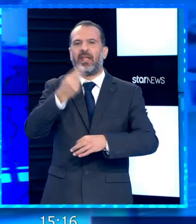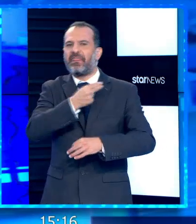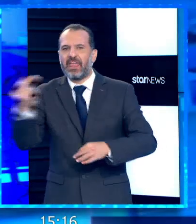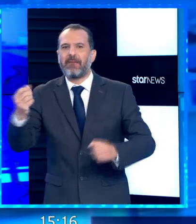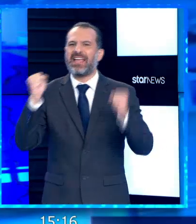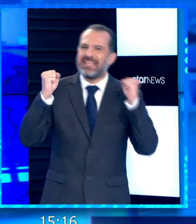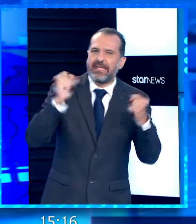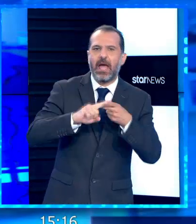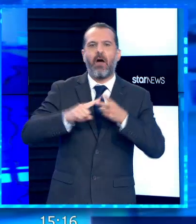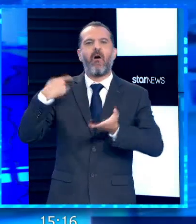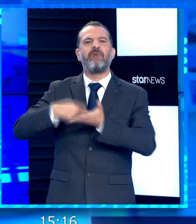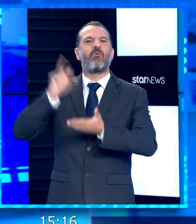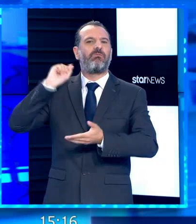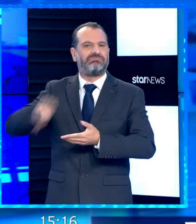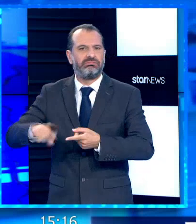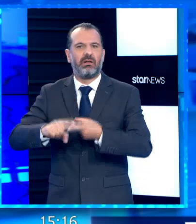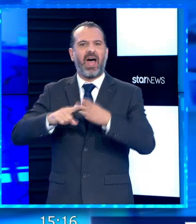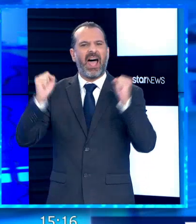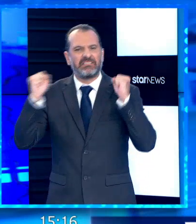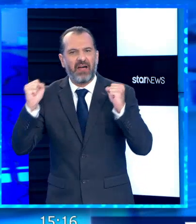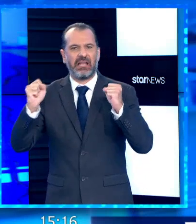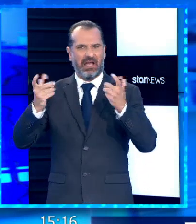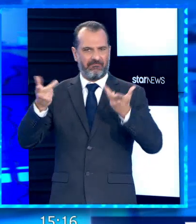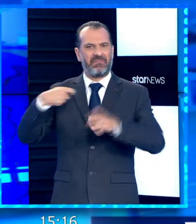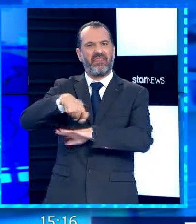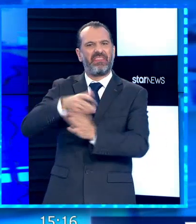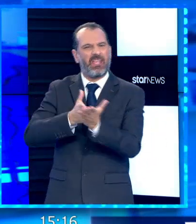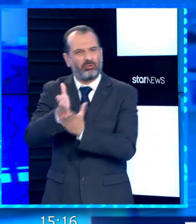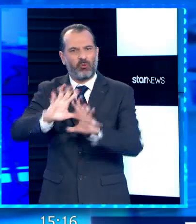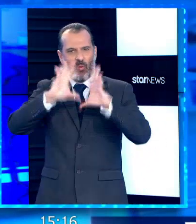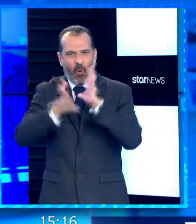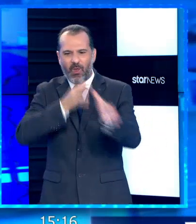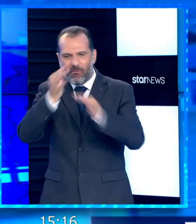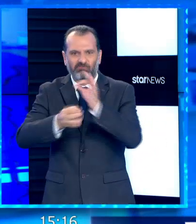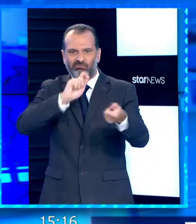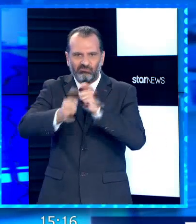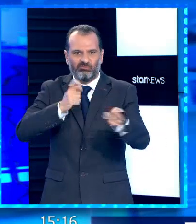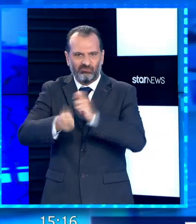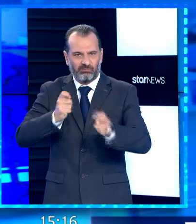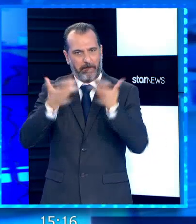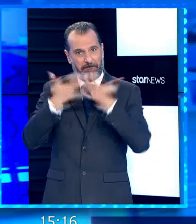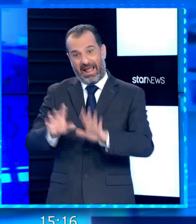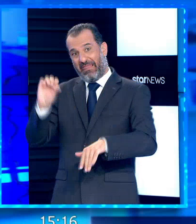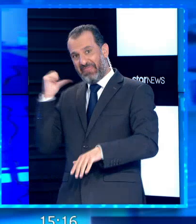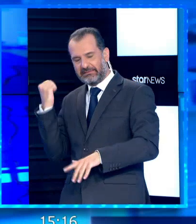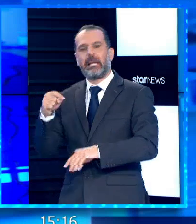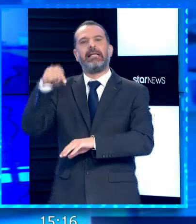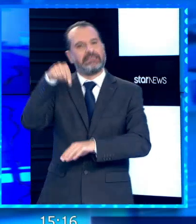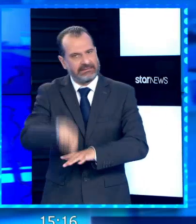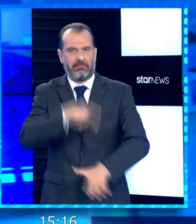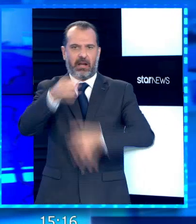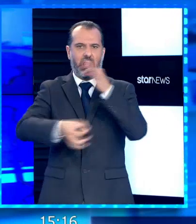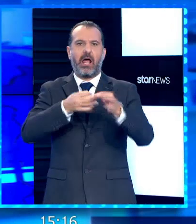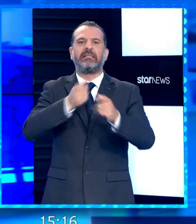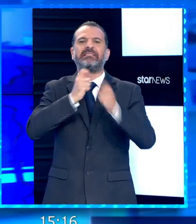δημόσια υγεία και τη δημόσια ασφάλεια, ο Πρωθυπουργός απάντησε σήμερα στις ερωτήσεις των δημοσιογράφων. Στην εφόλιστη ύλη